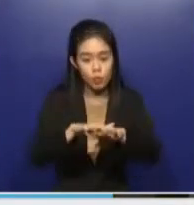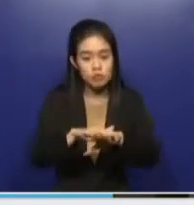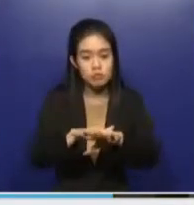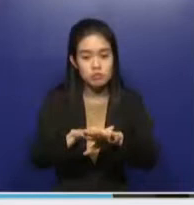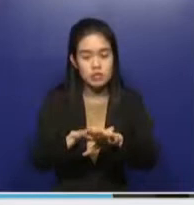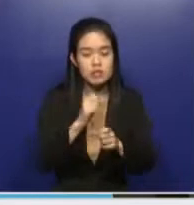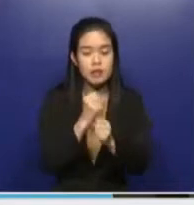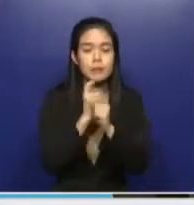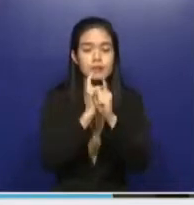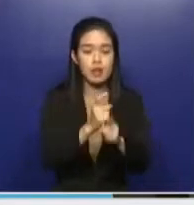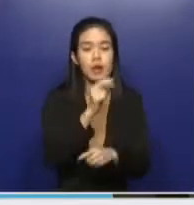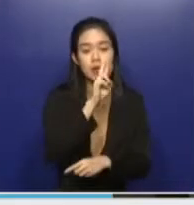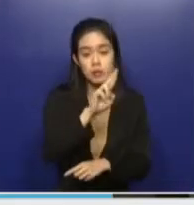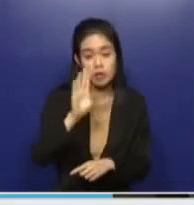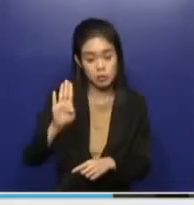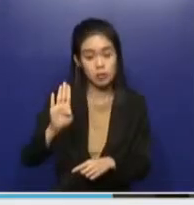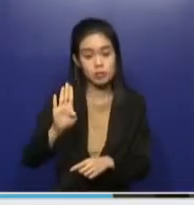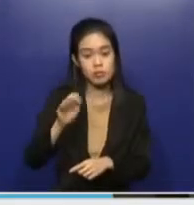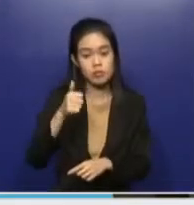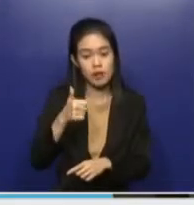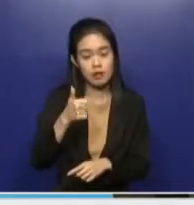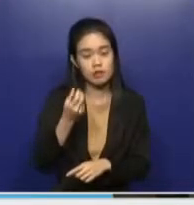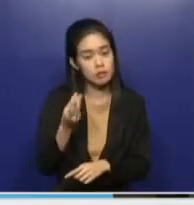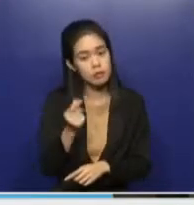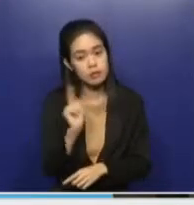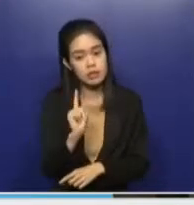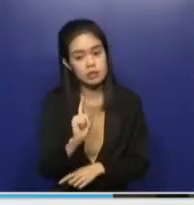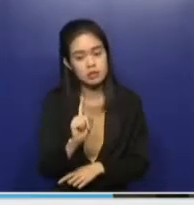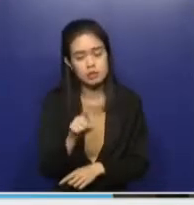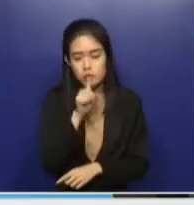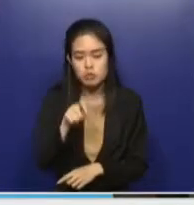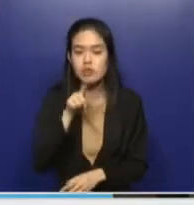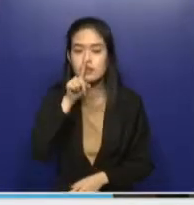เร็วคำถามก็คือเราเป็นอย่างนั้นจริงหรือไม่